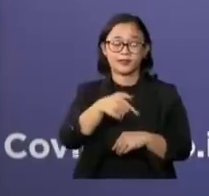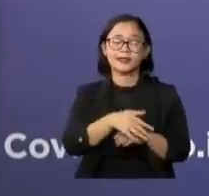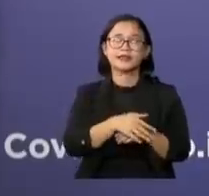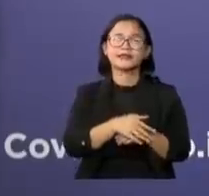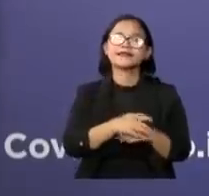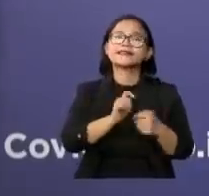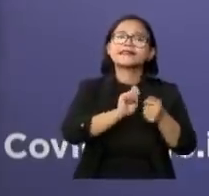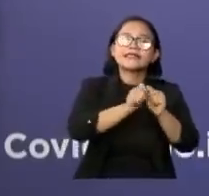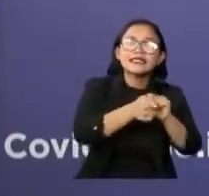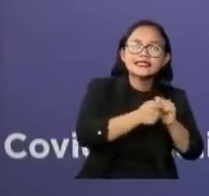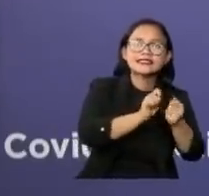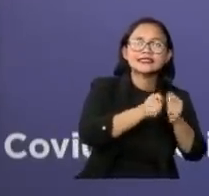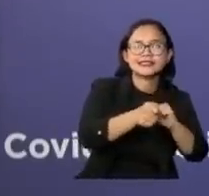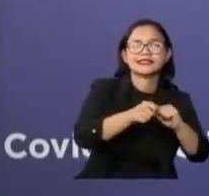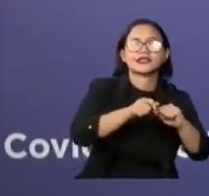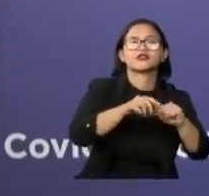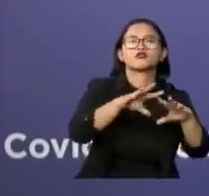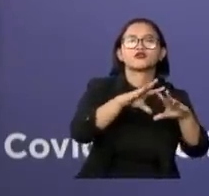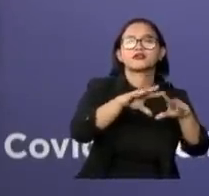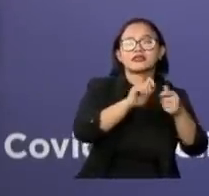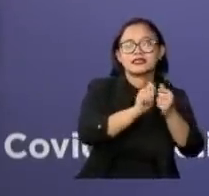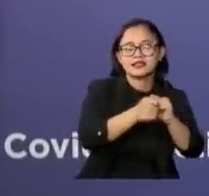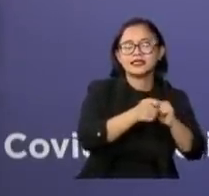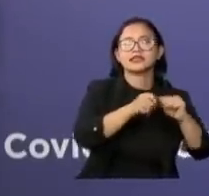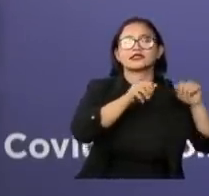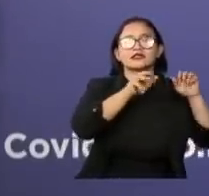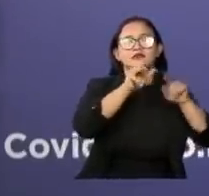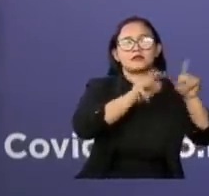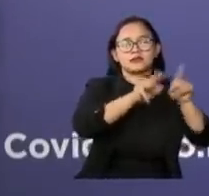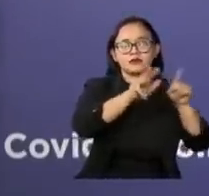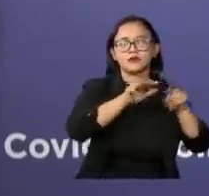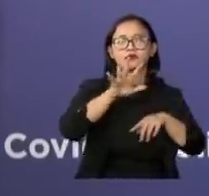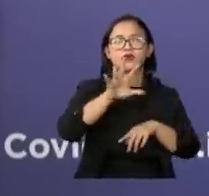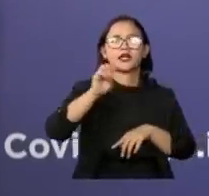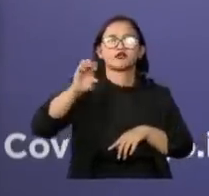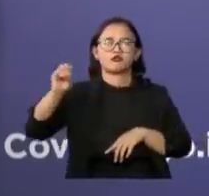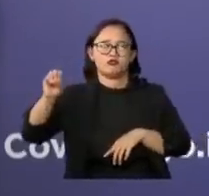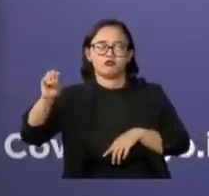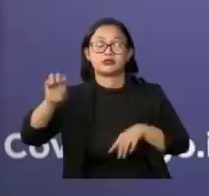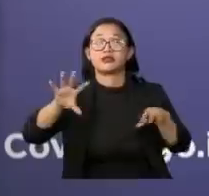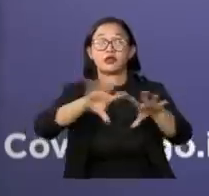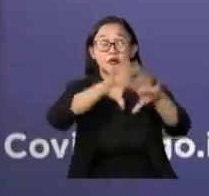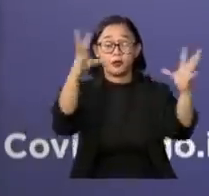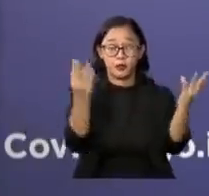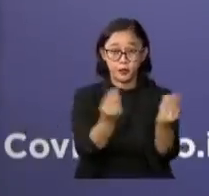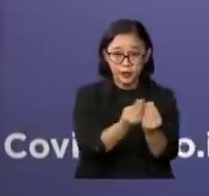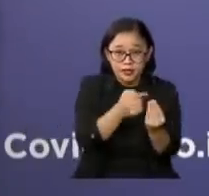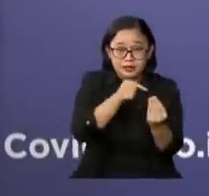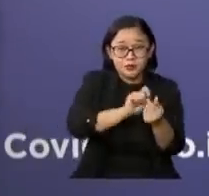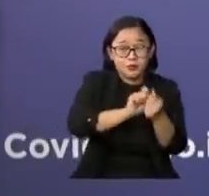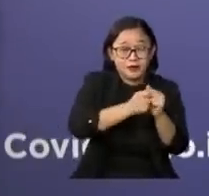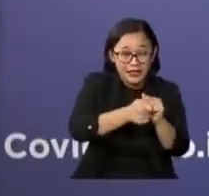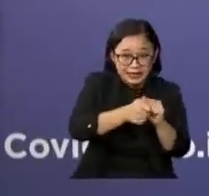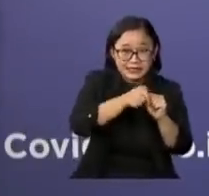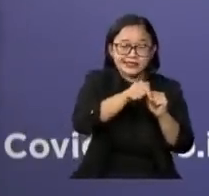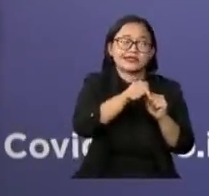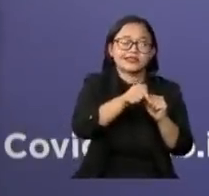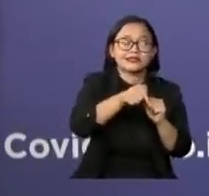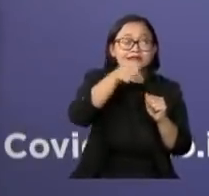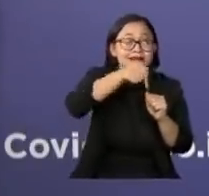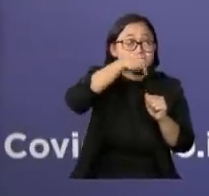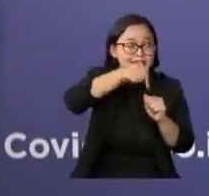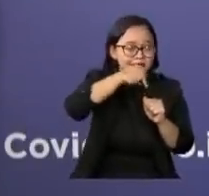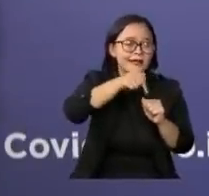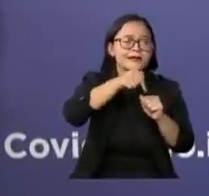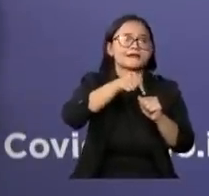pemeriksaan spesimen sebanyak 19.510 spesimen, sehingga total yang kita periksa akumulatif sampai